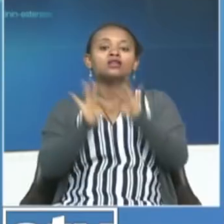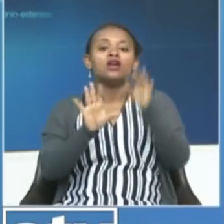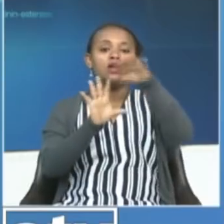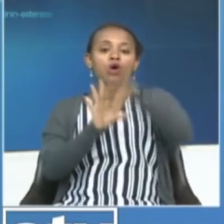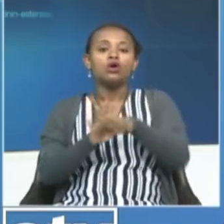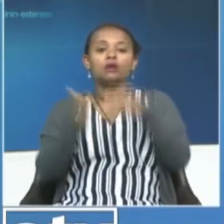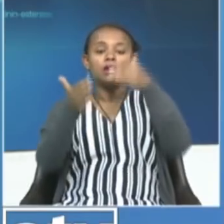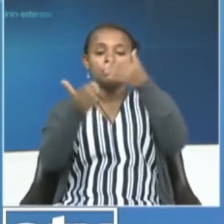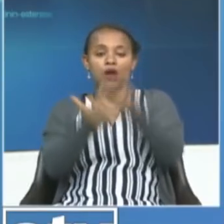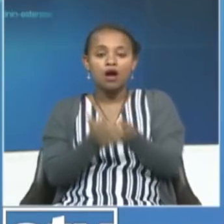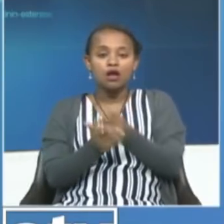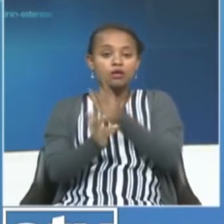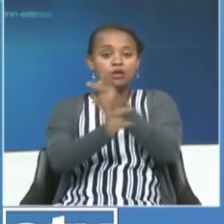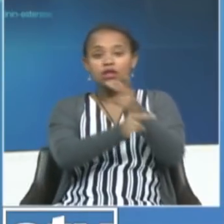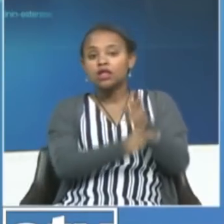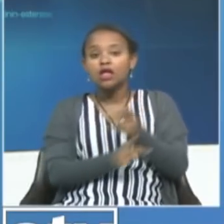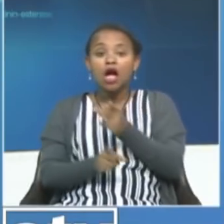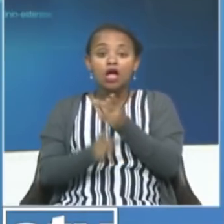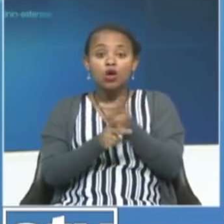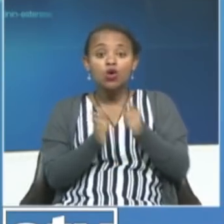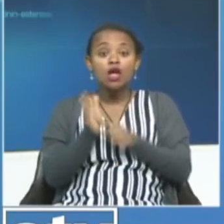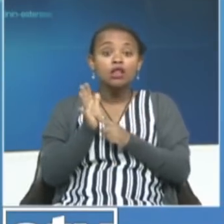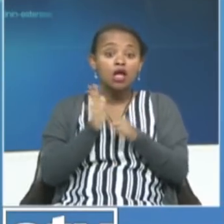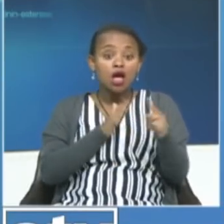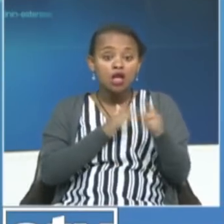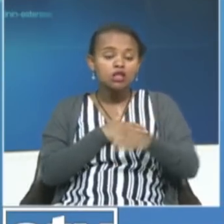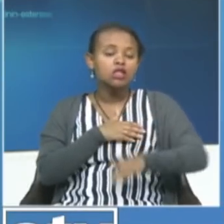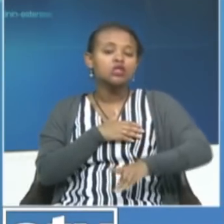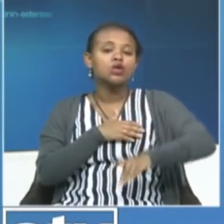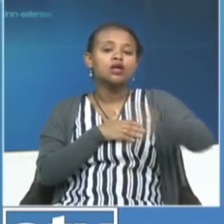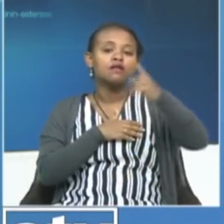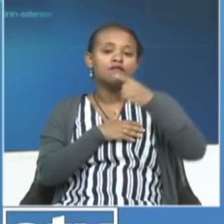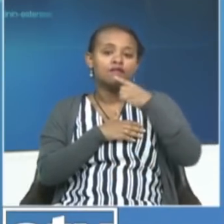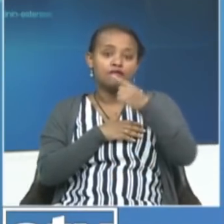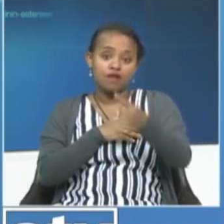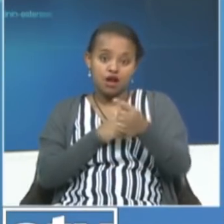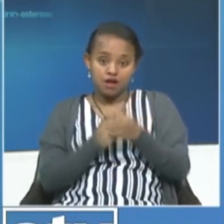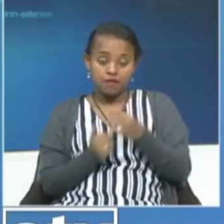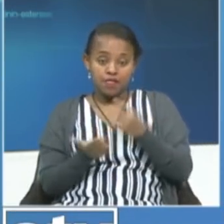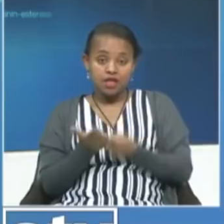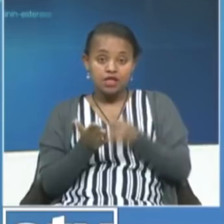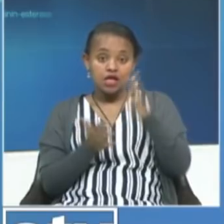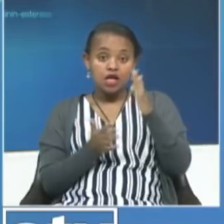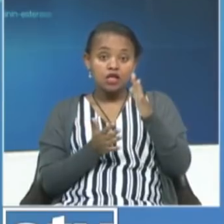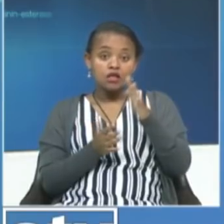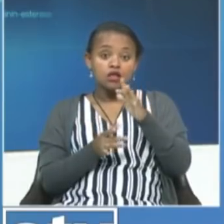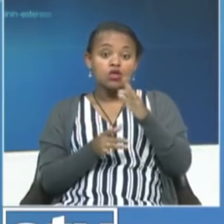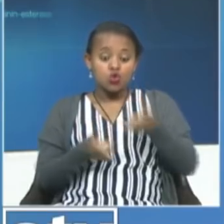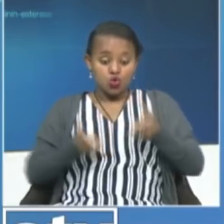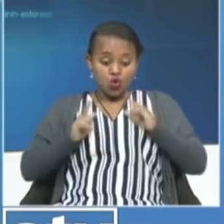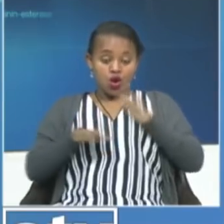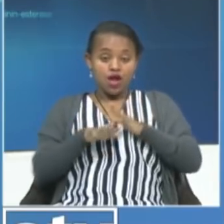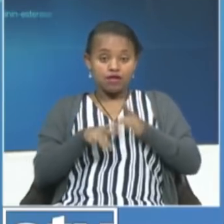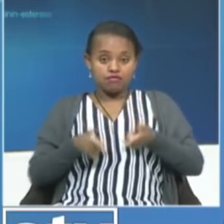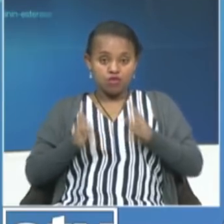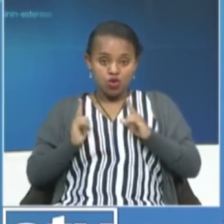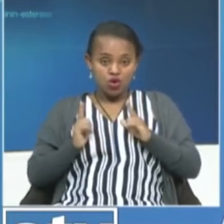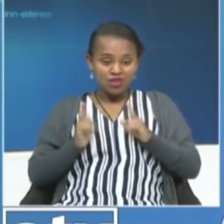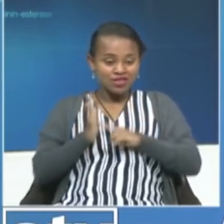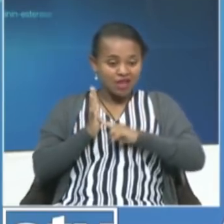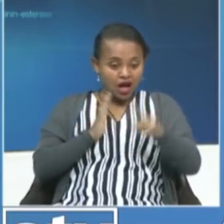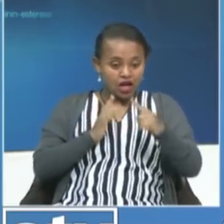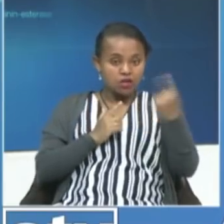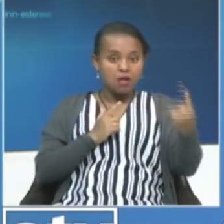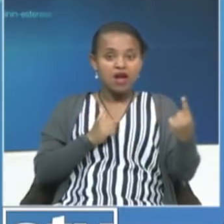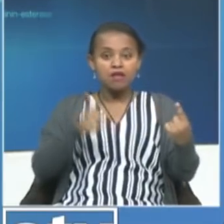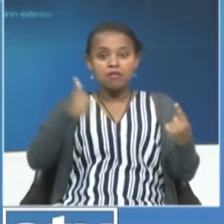ግብዓት ማቅረብ፣ ጥንቃቄው እንግዲህ ተጋላጭነታችን ከፍ ይላል። በእንደዚህ አይነት ኑሮ ዘዴ ላይ የምንኖር ሰዎች ተጋላጭነታችን በአንድም